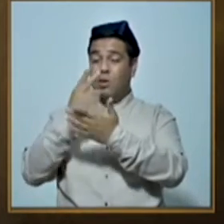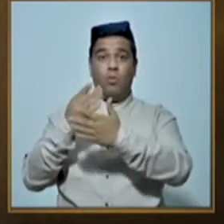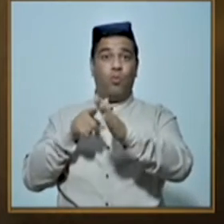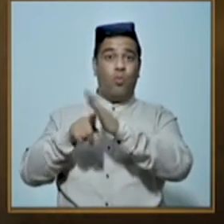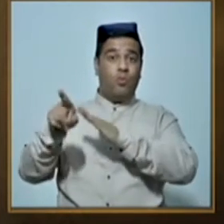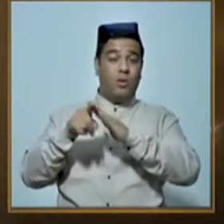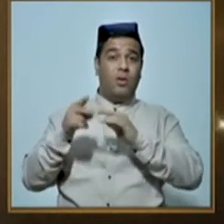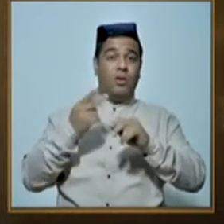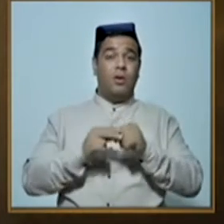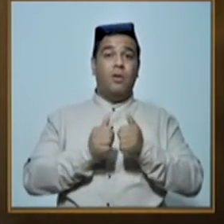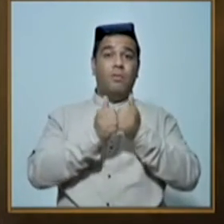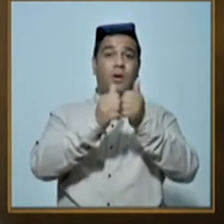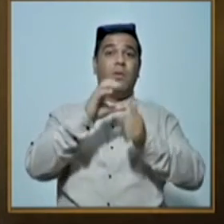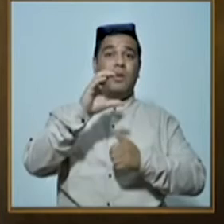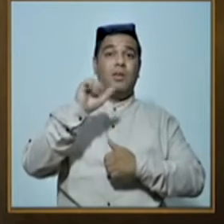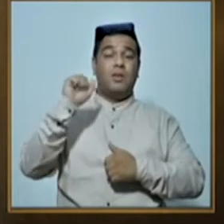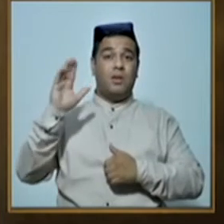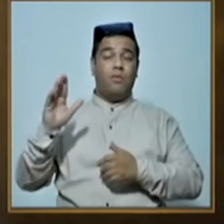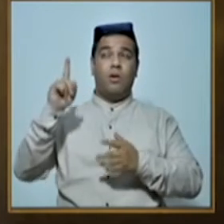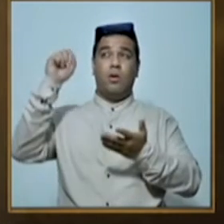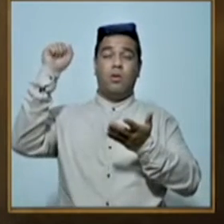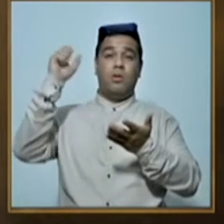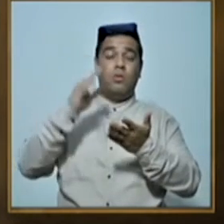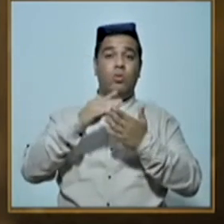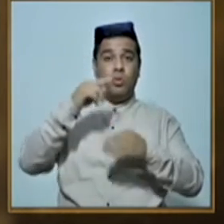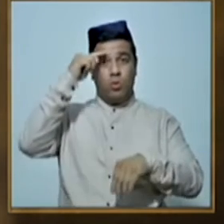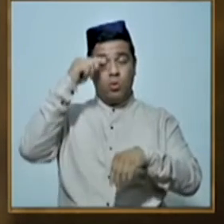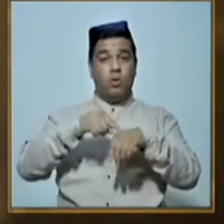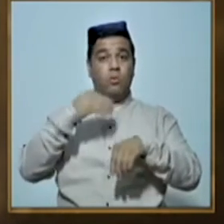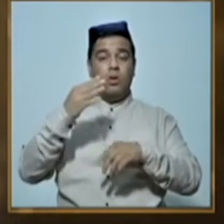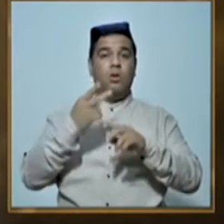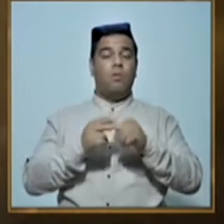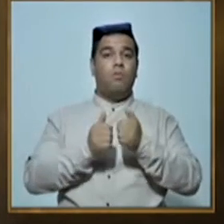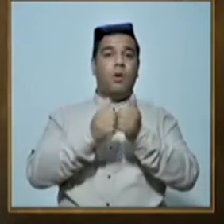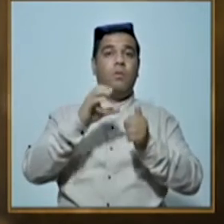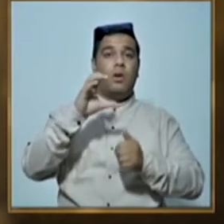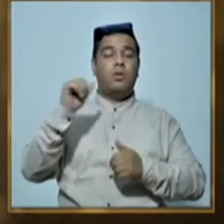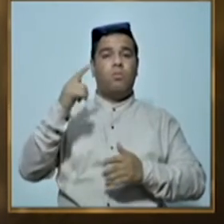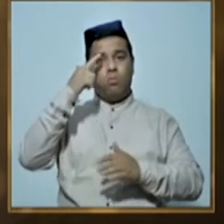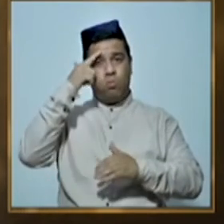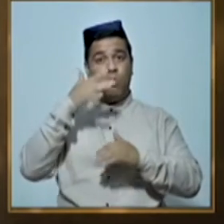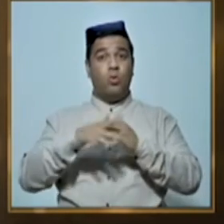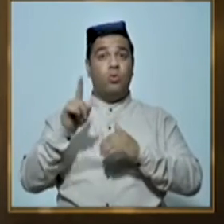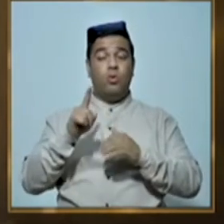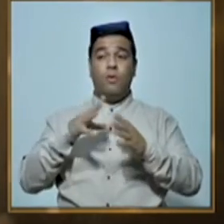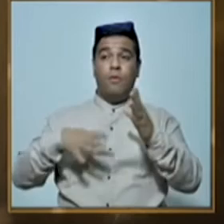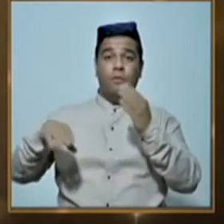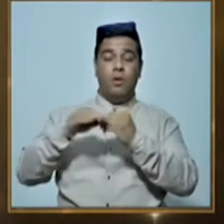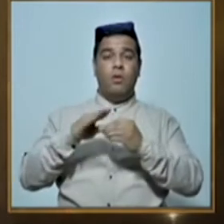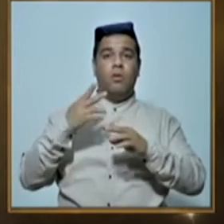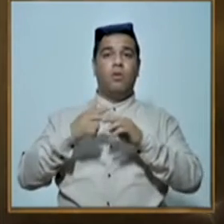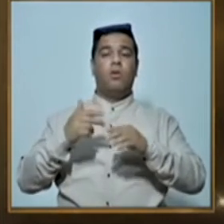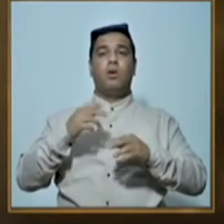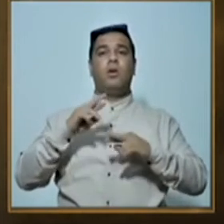paytda Alloh Rasuli Akram alayhisolatu vasallamga sabot berdi. U zot mahkam turdilar, atrofida turganlar mahkam turdi.